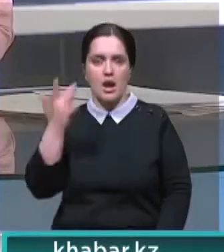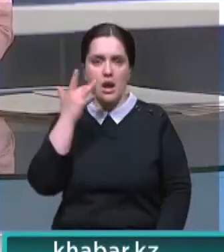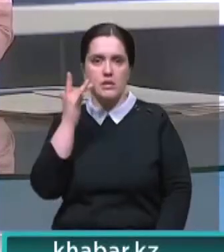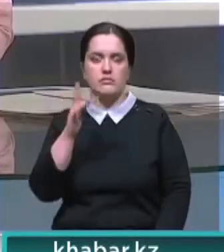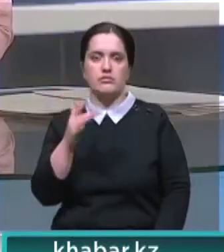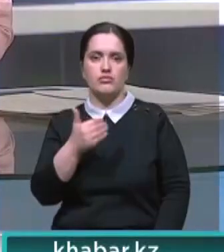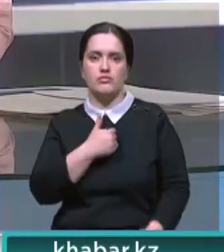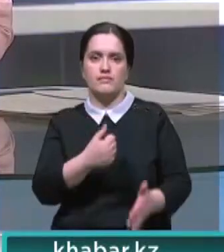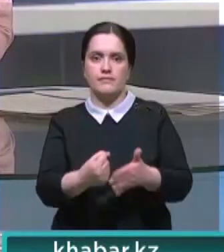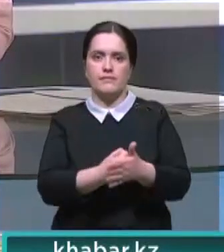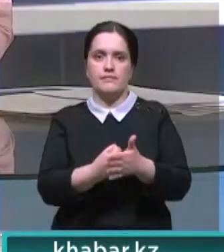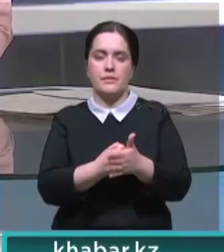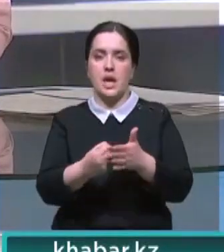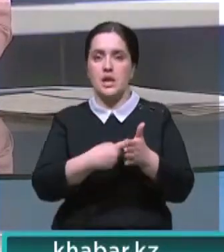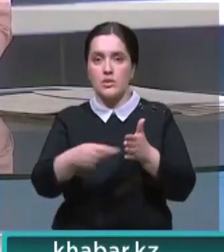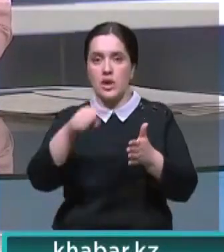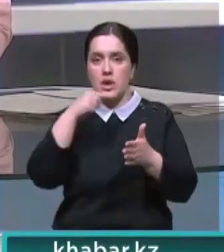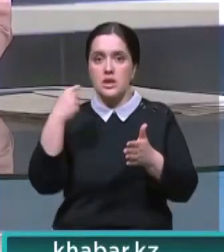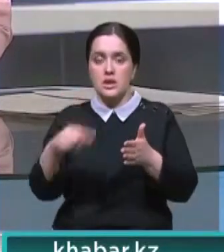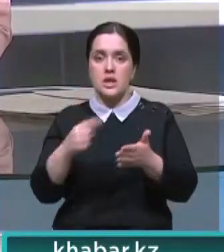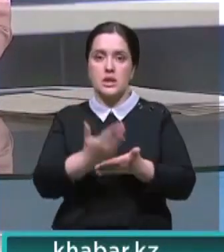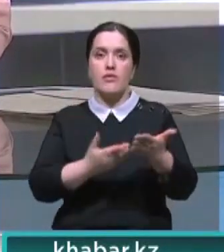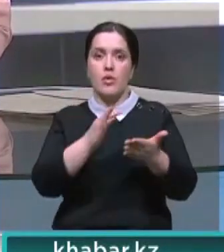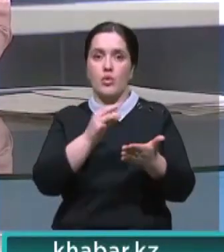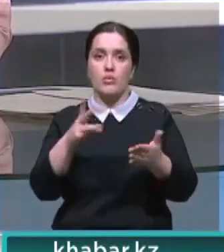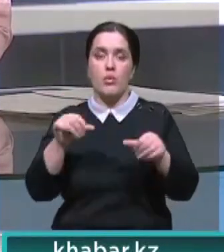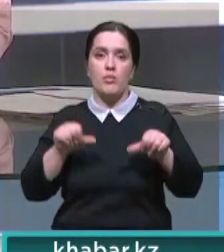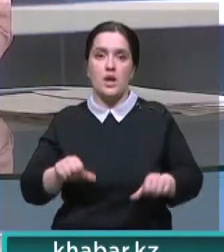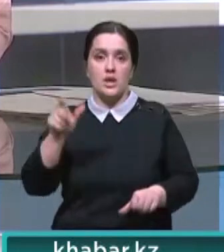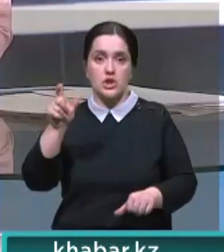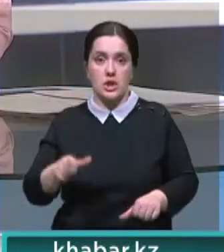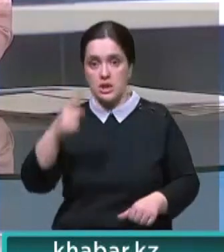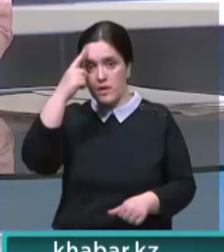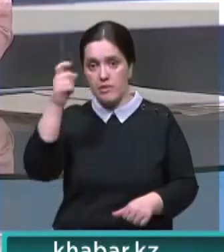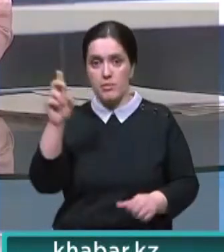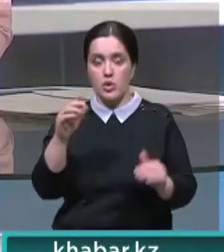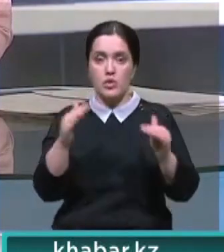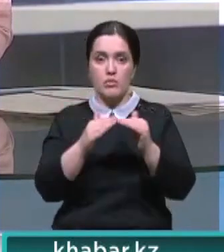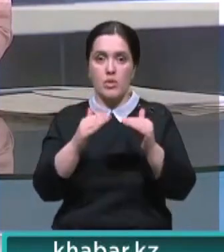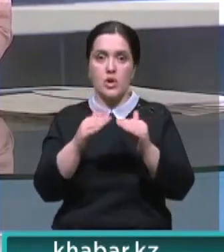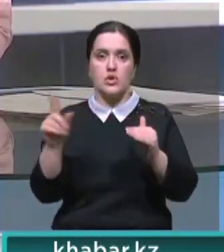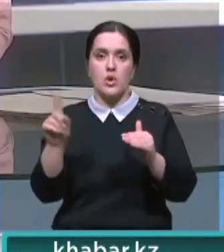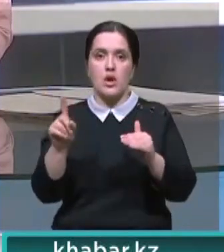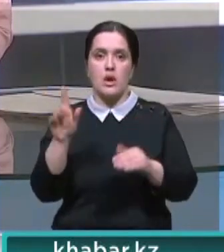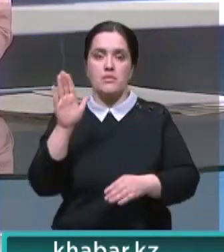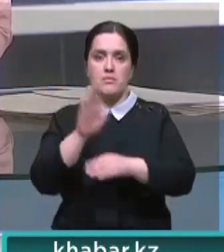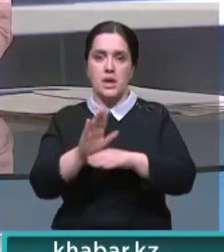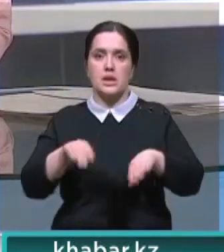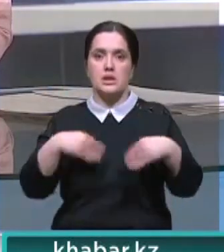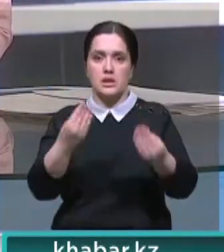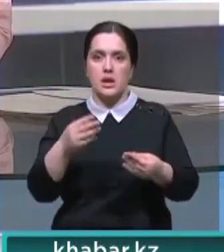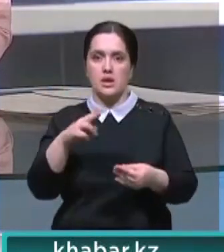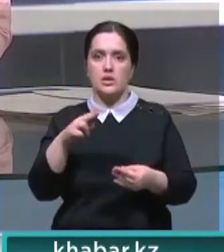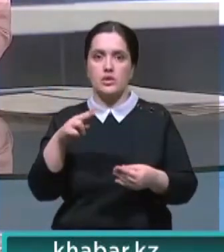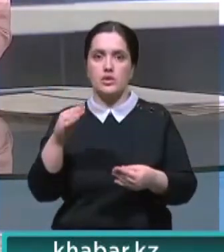Вашингтон намерен добиться исключения России из Совета ООН по правам человека. Об этом заявили в Белом доме, ответив, что